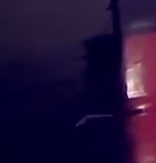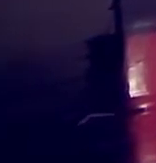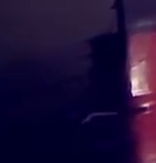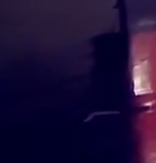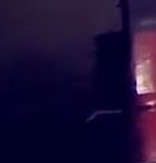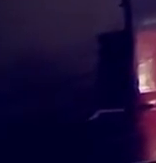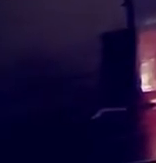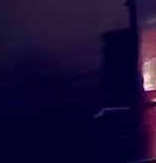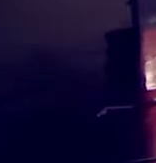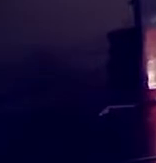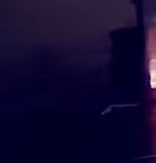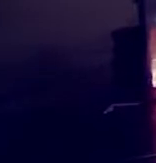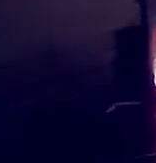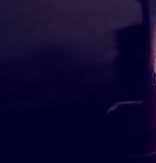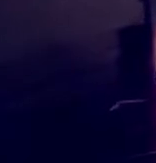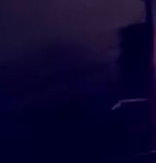בהצעה המופקרת שהוא נתן לאבו מאזן.